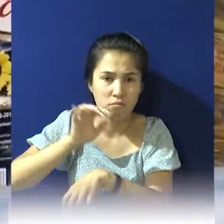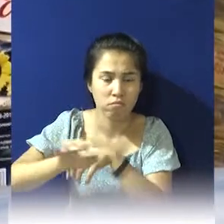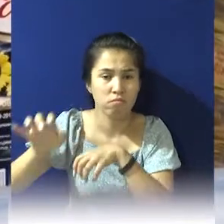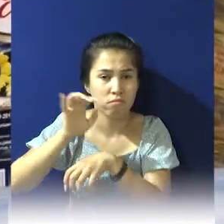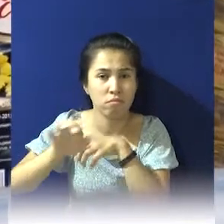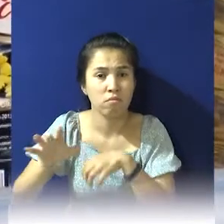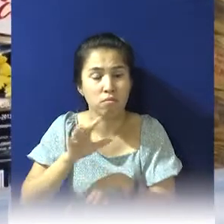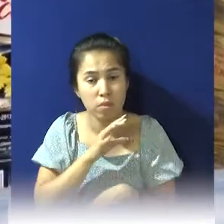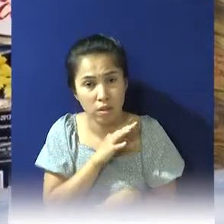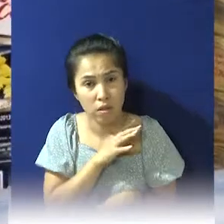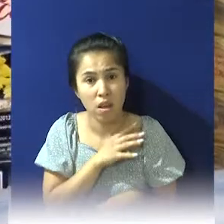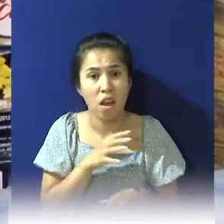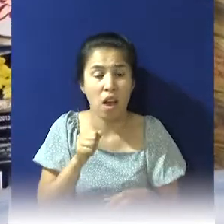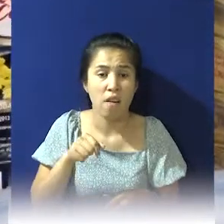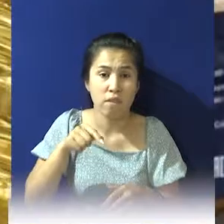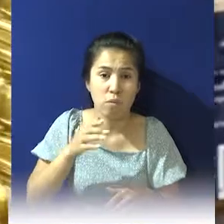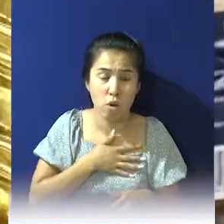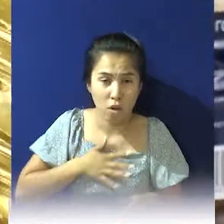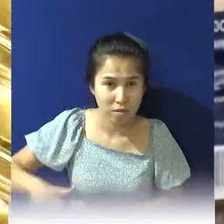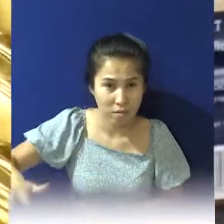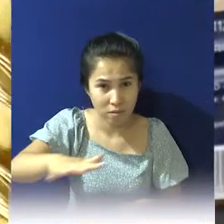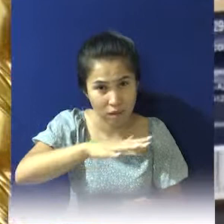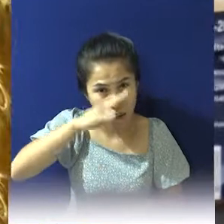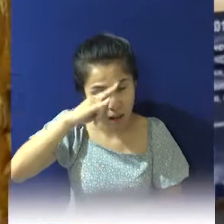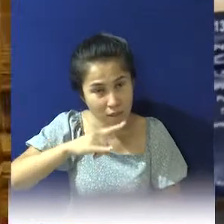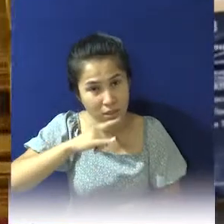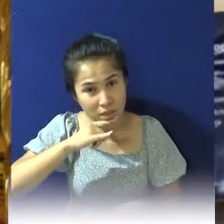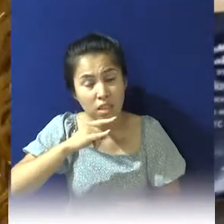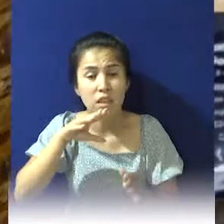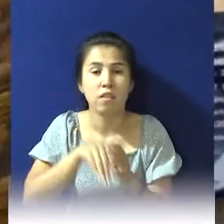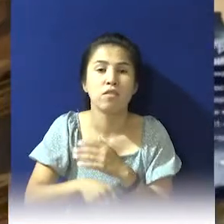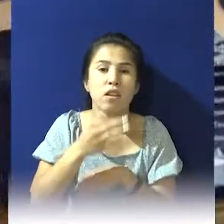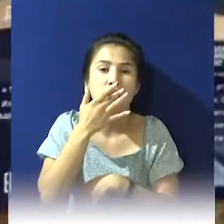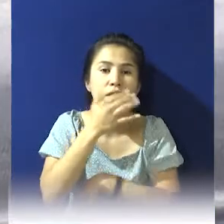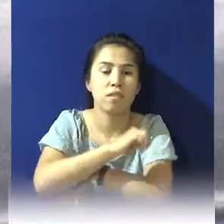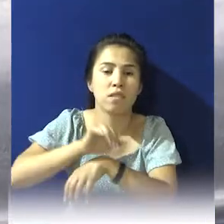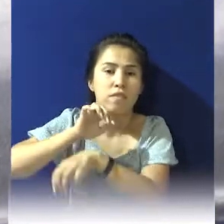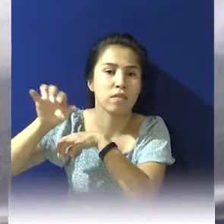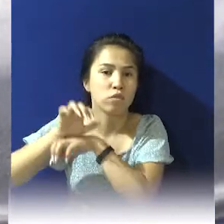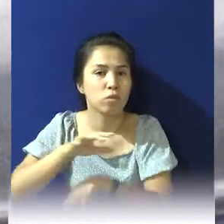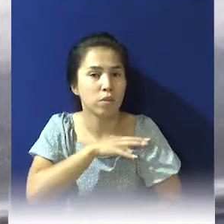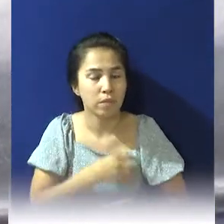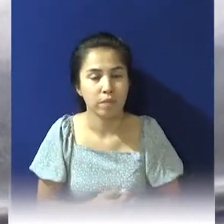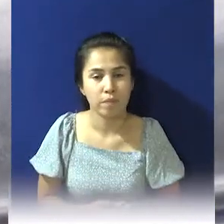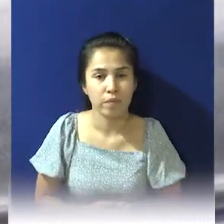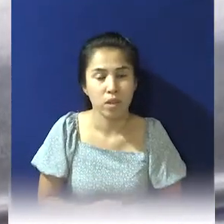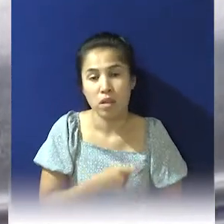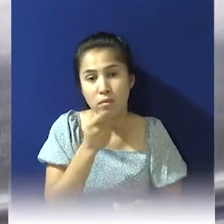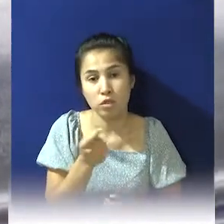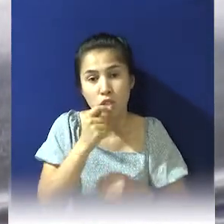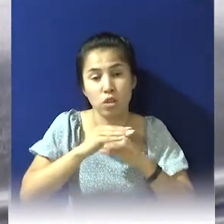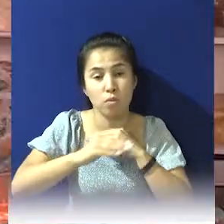марок. Однако в наличии имелось 5-литровое масло «Российское солнышко» по цене 3000 тенге. Хотя недавно его продавали